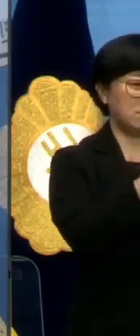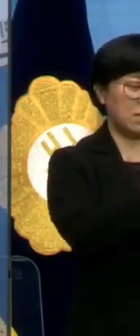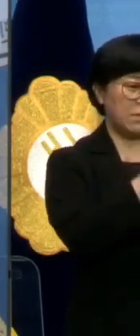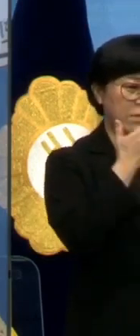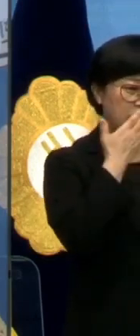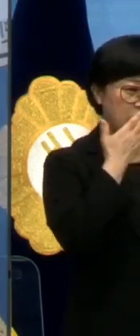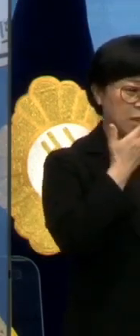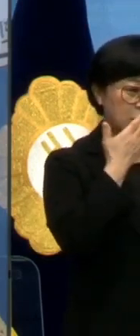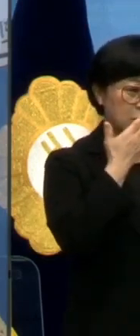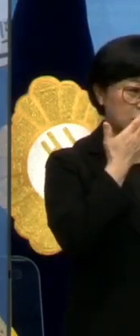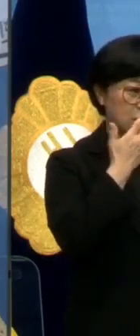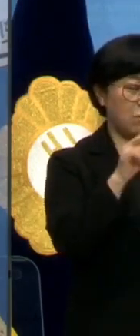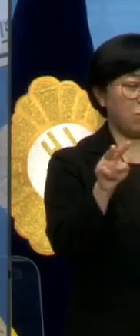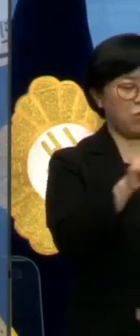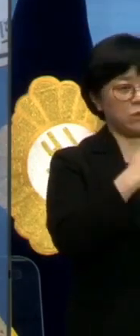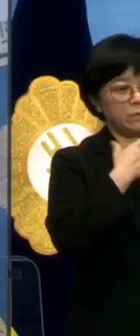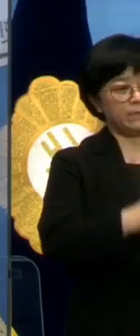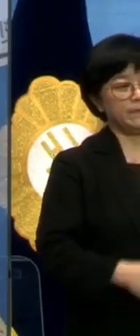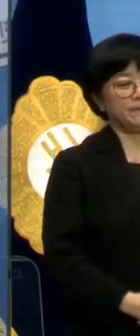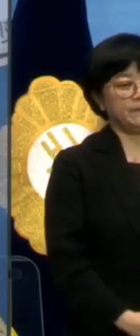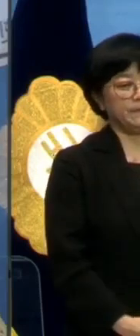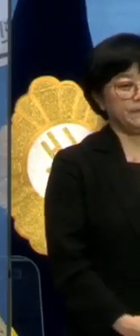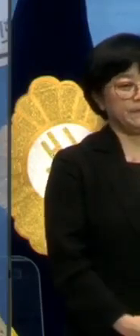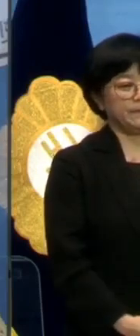지 지켜보겠습니다